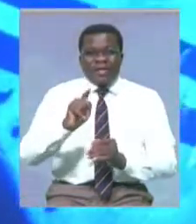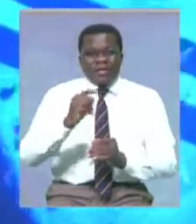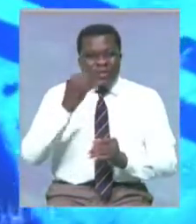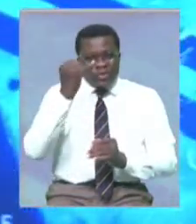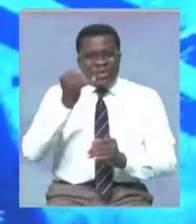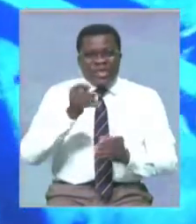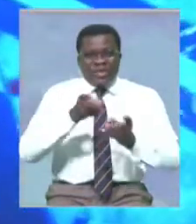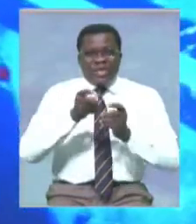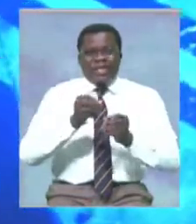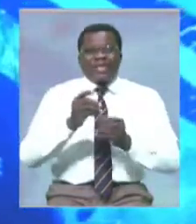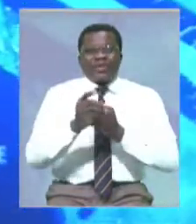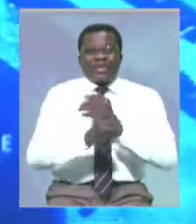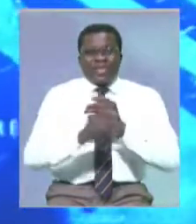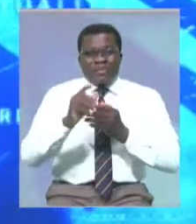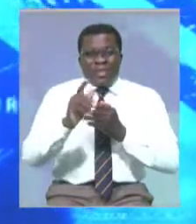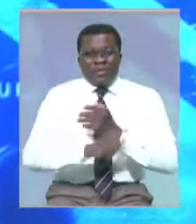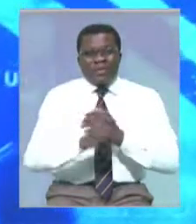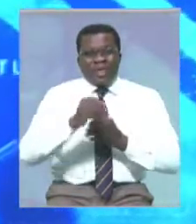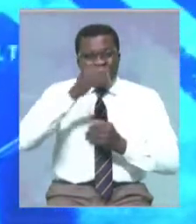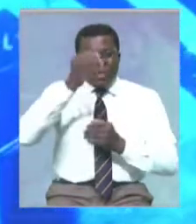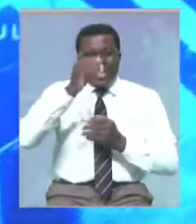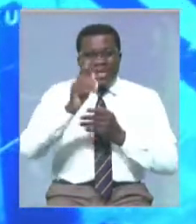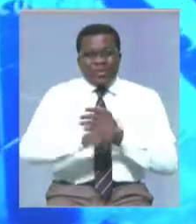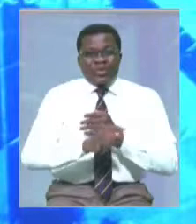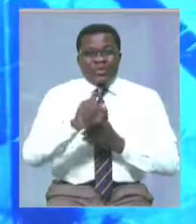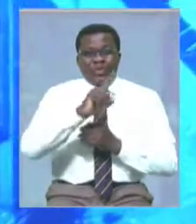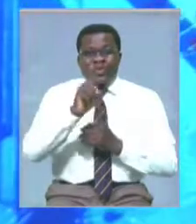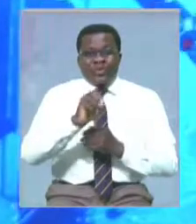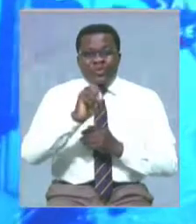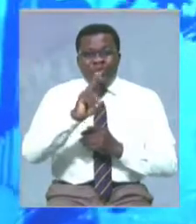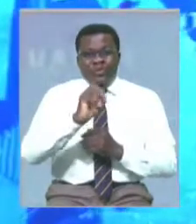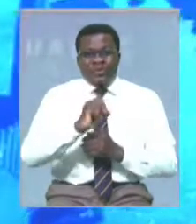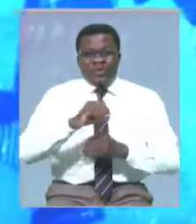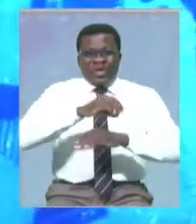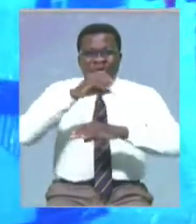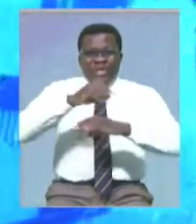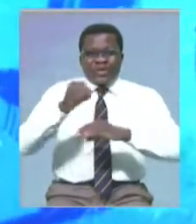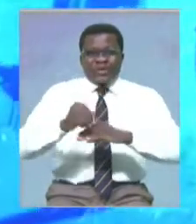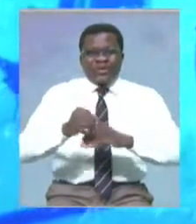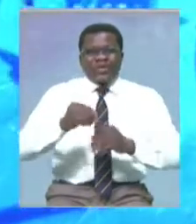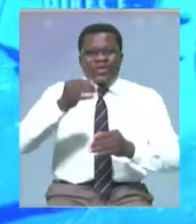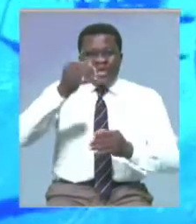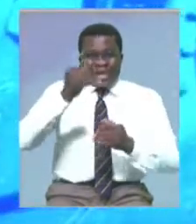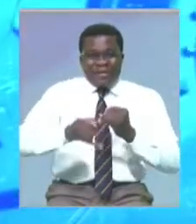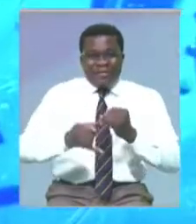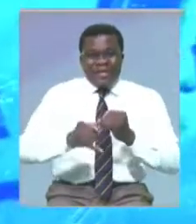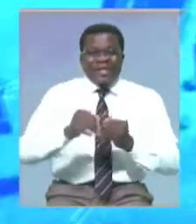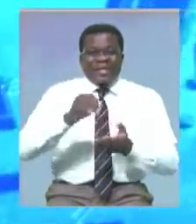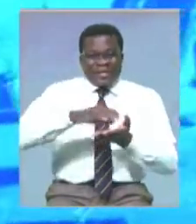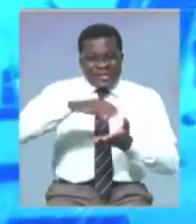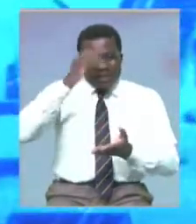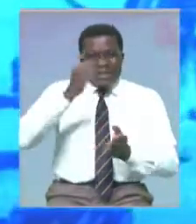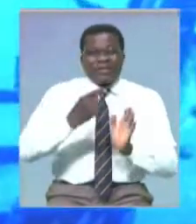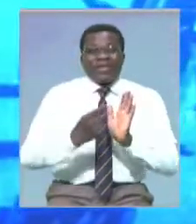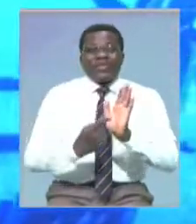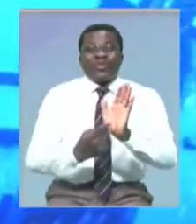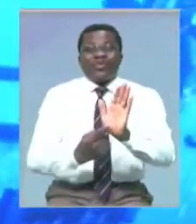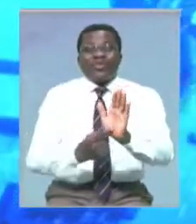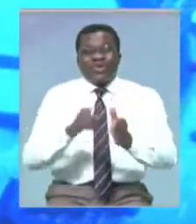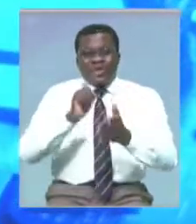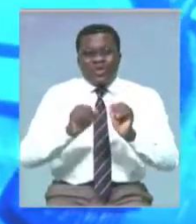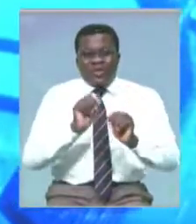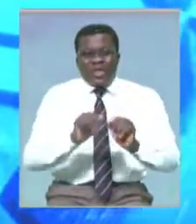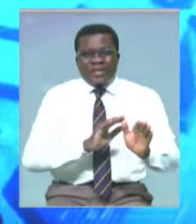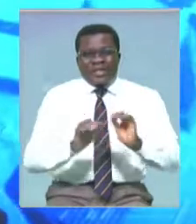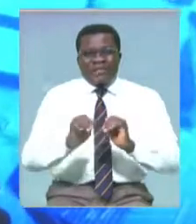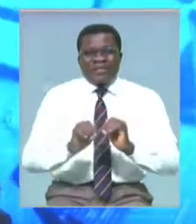direction départementale de la culture Zoucolline. Les finalistes sont des élèves. Ils ont démontré leur talent